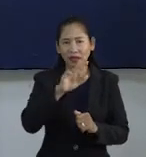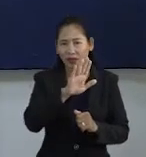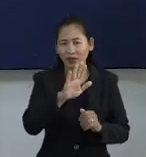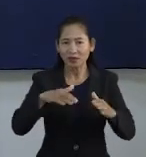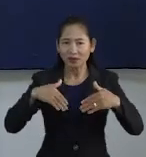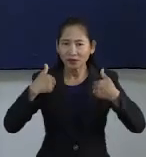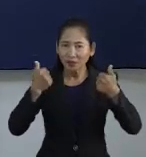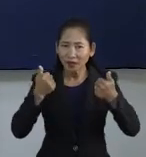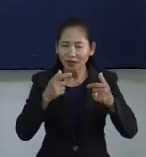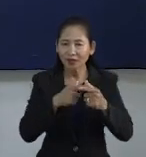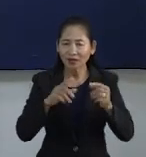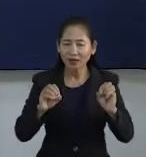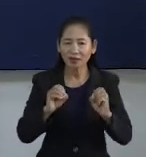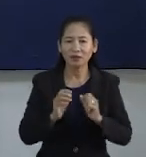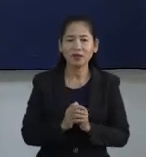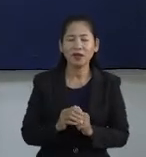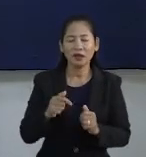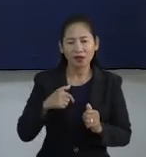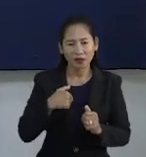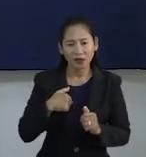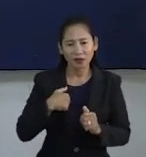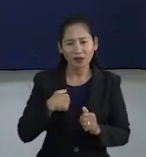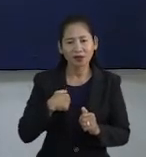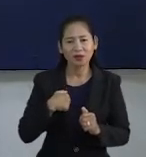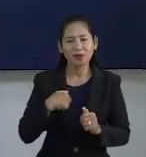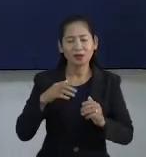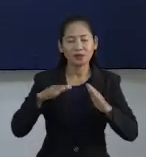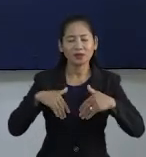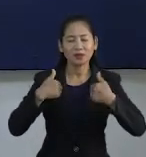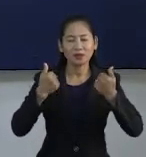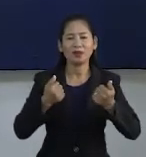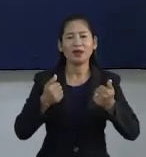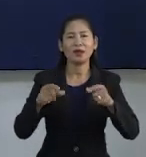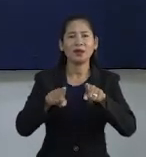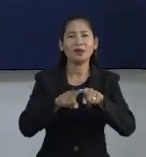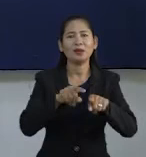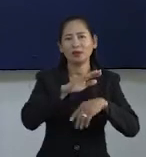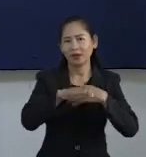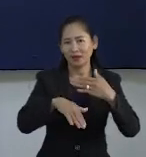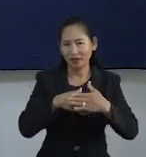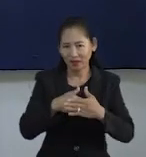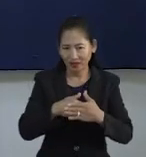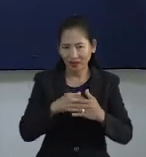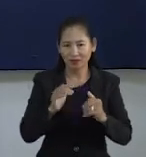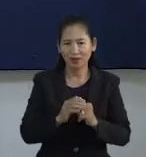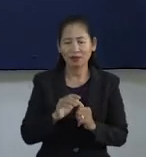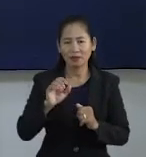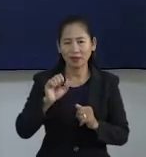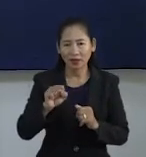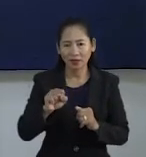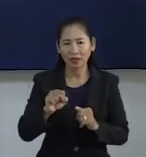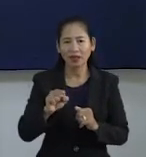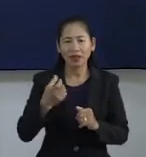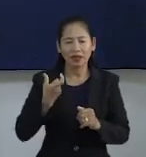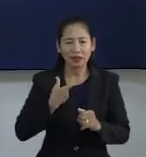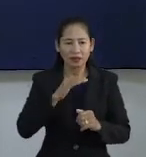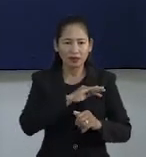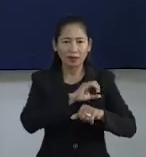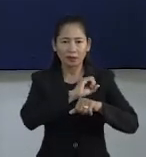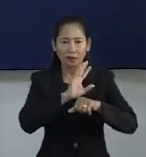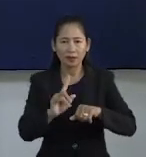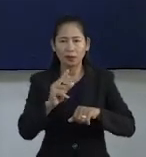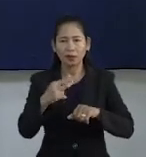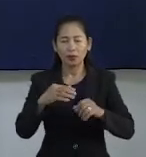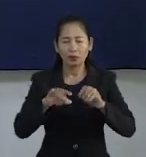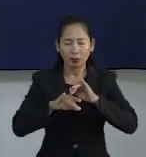được ọc nghĩa sọc bài tế cũ có sọc bài được con câu được ọc nghĩa đây và đây xa tay chúng ngư Covid